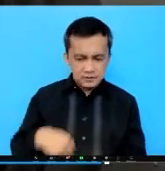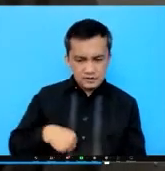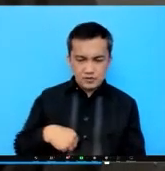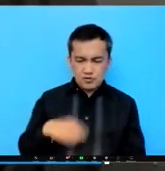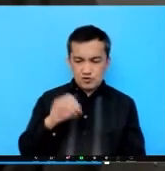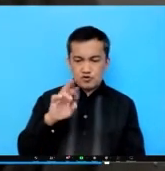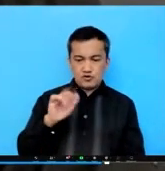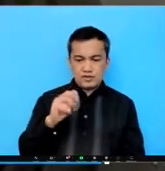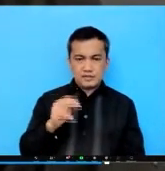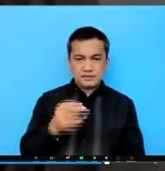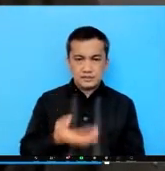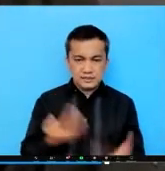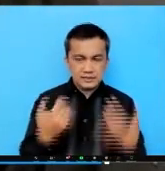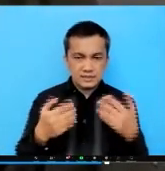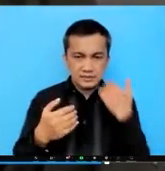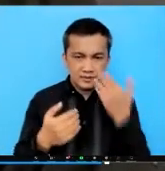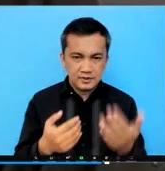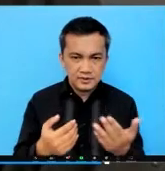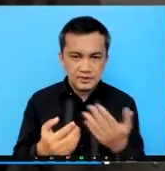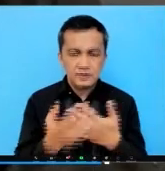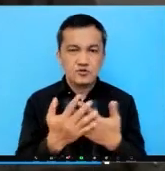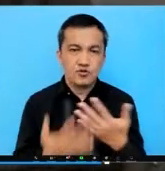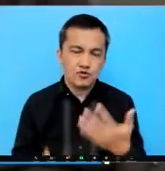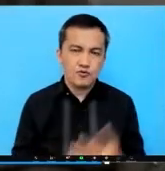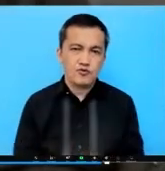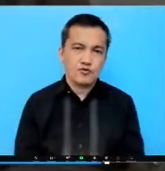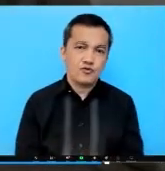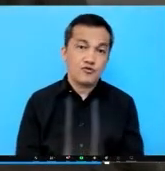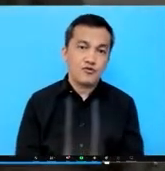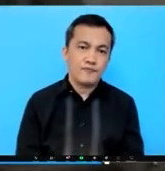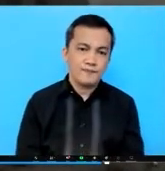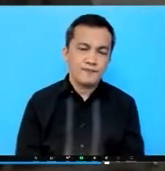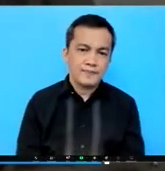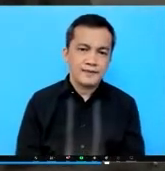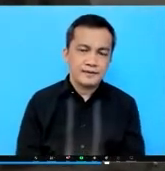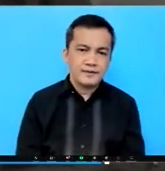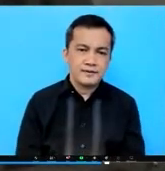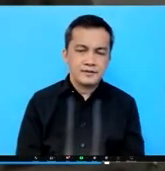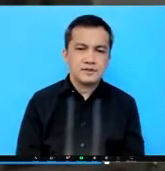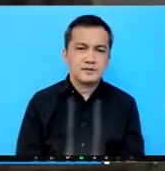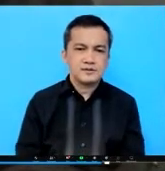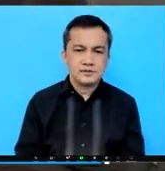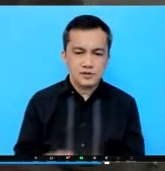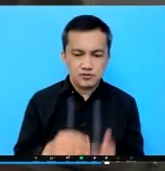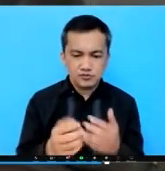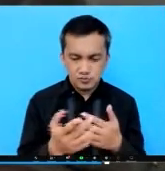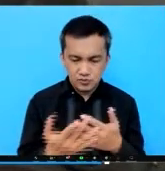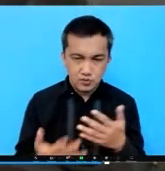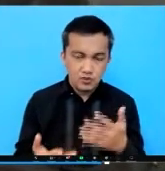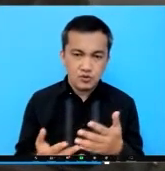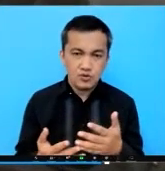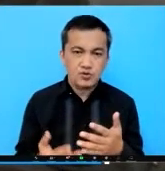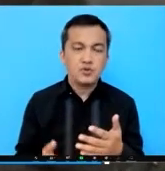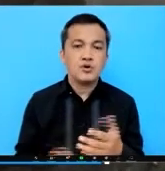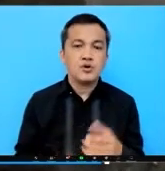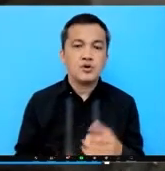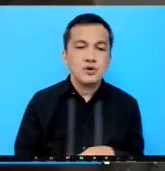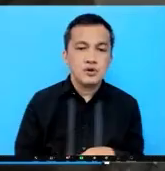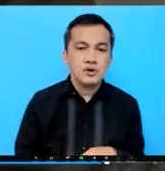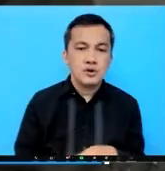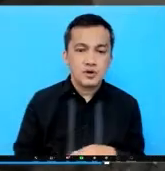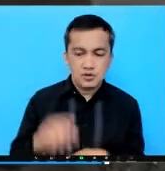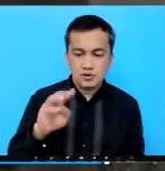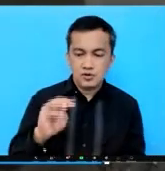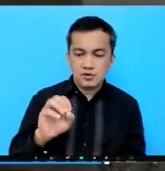Ang tinatanggal lang po sa patay is dugo. At dinidispose naman po ang dugo kasi ang morgue po